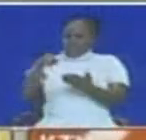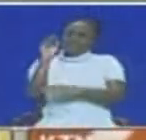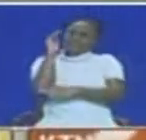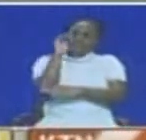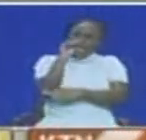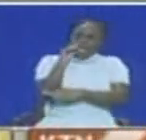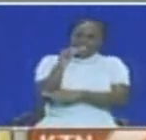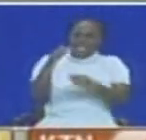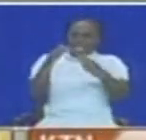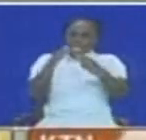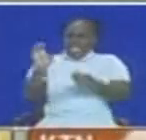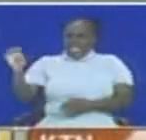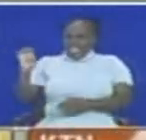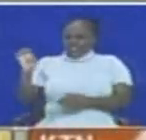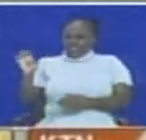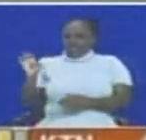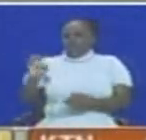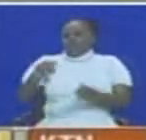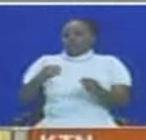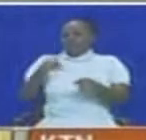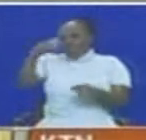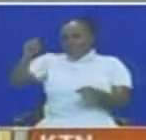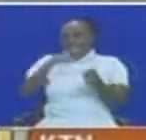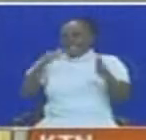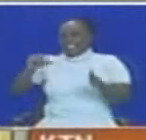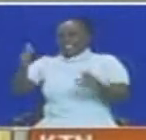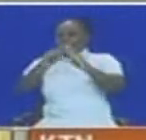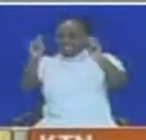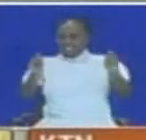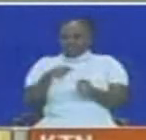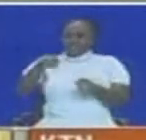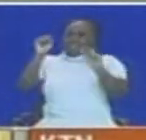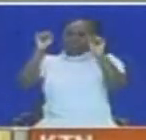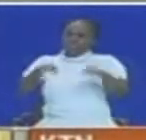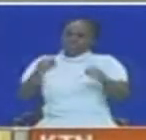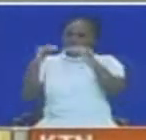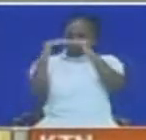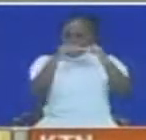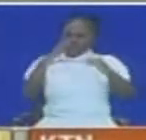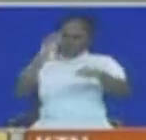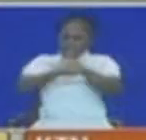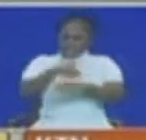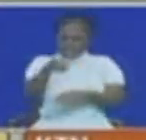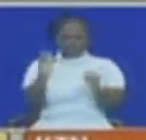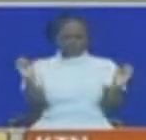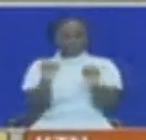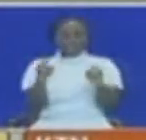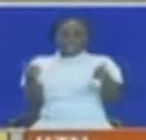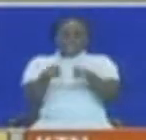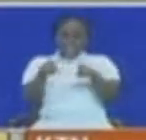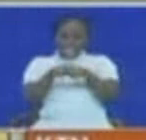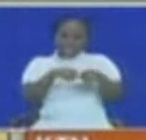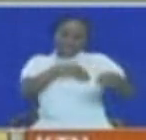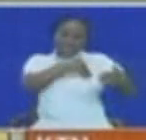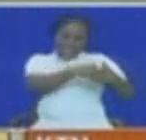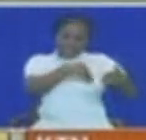ya Everton iwashinde klabu ya Manchester City hapo kesho ili wasiwezeshe kuwafikia kwenye jedwali. Liverpool atakuwa wageni